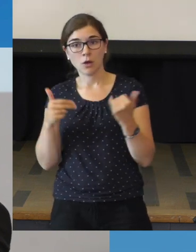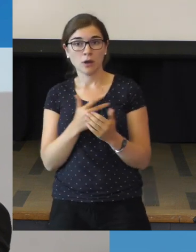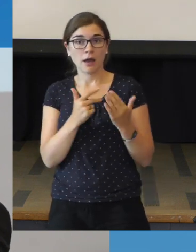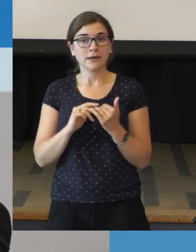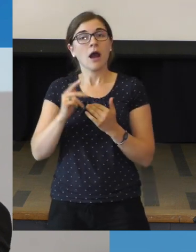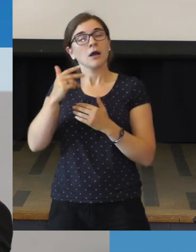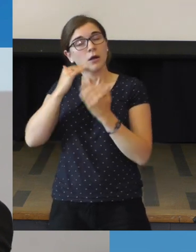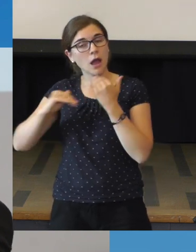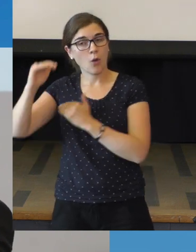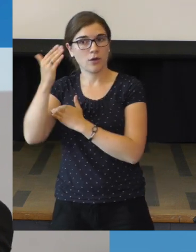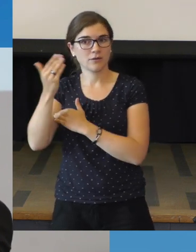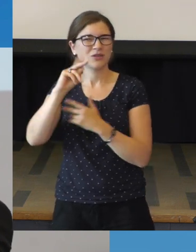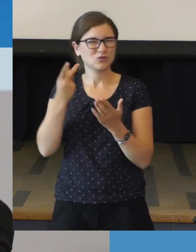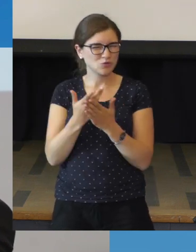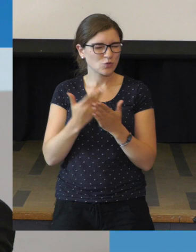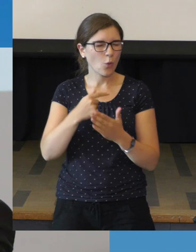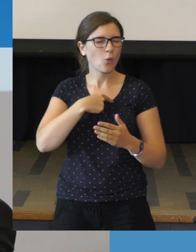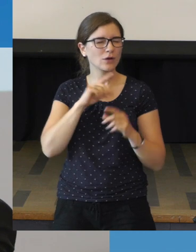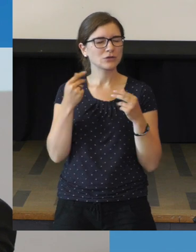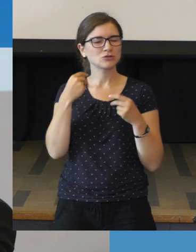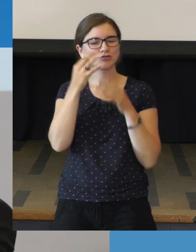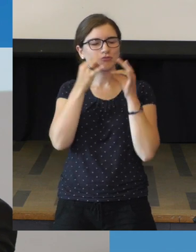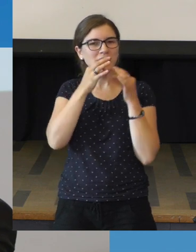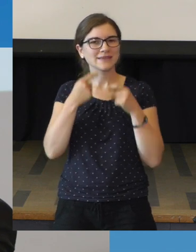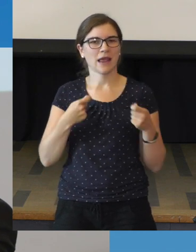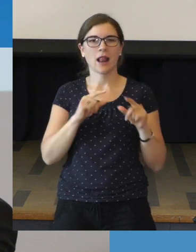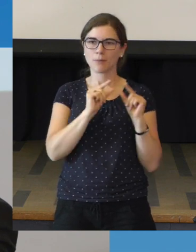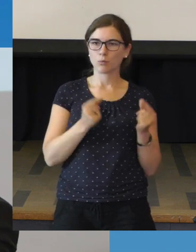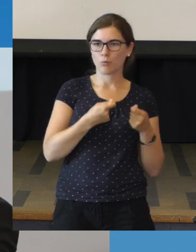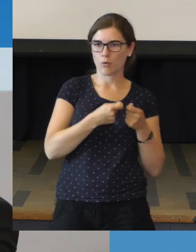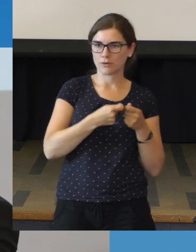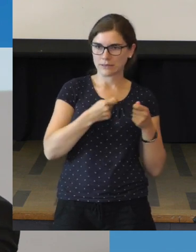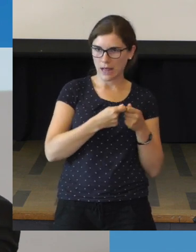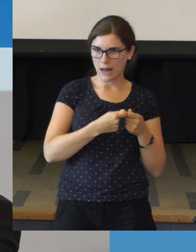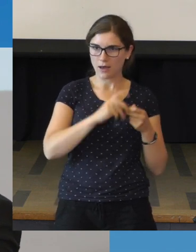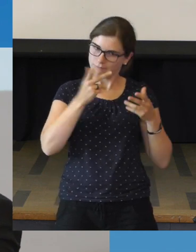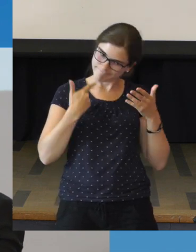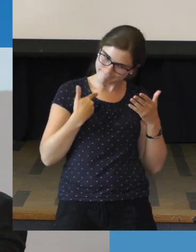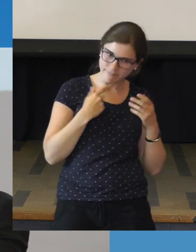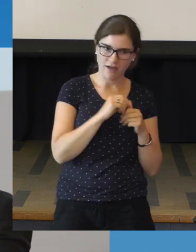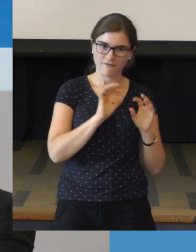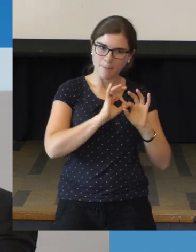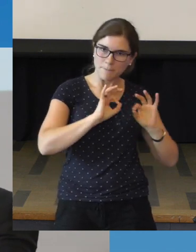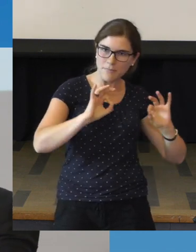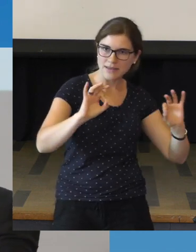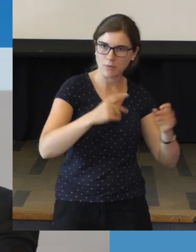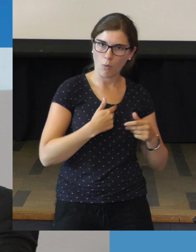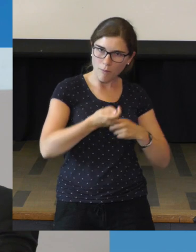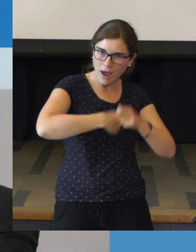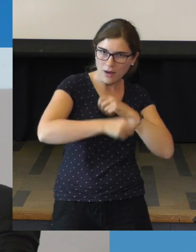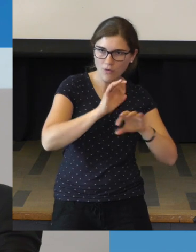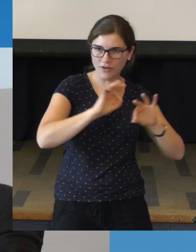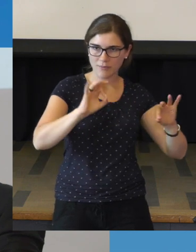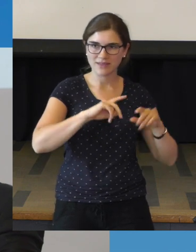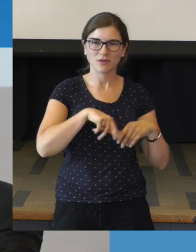auf die Kardiovaskularmedizin zurück, insbesondere auf die schnelle Behandlung des Herzinfarkts, aber auch des Schlaganfalls, aber auch die Behandlung der Herzschwäche,